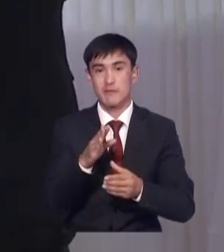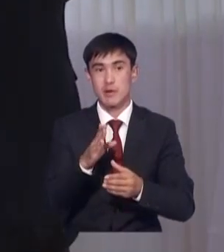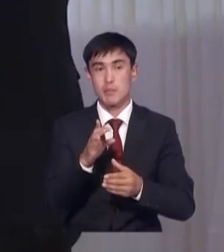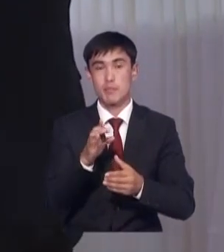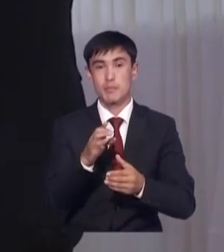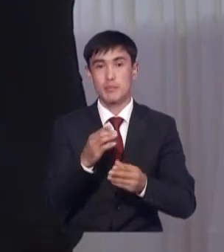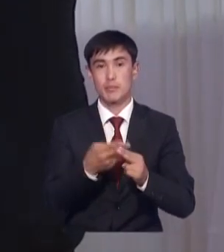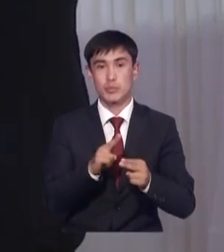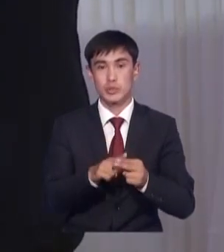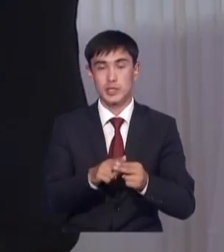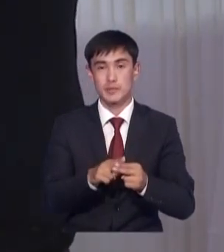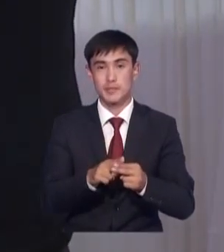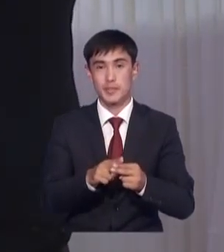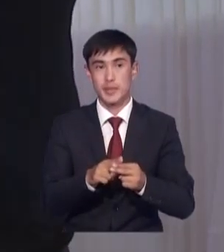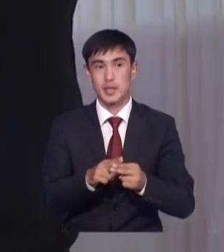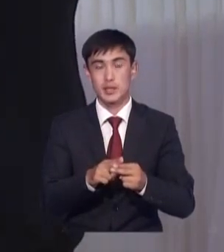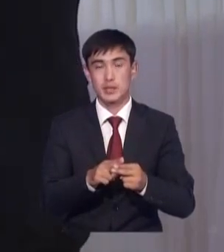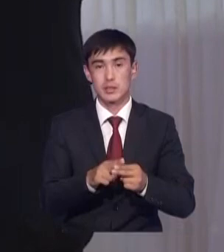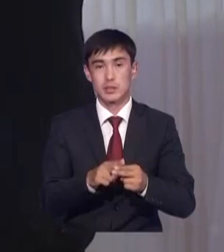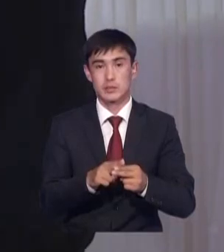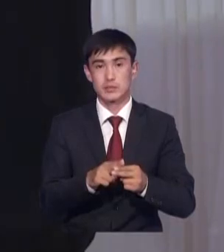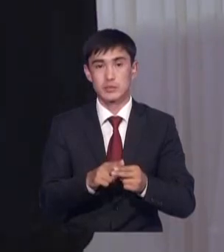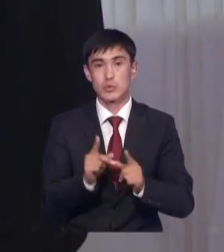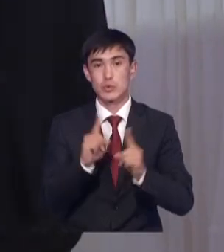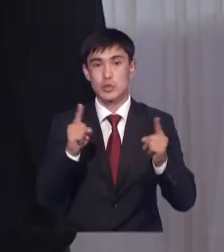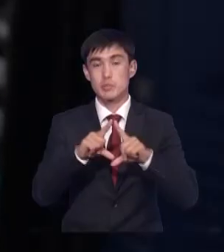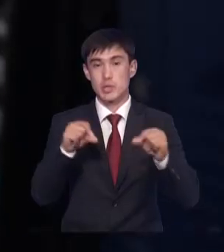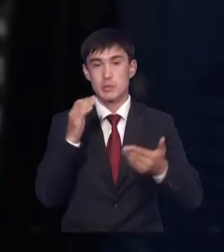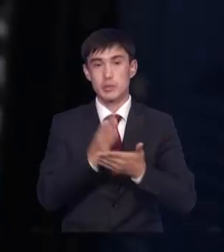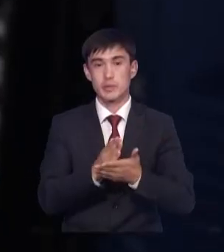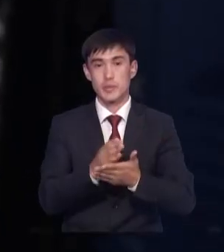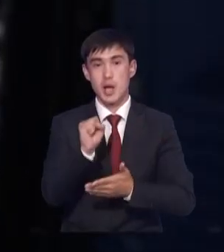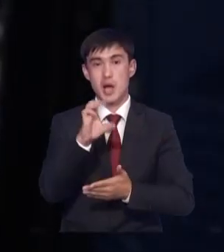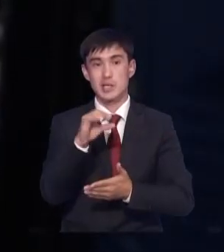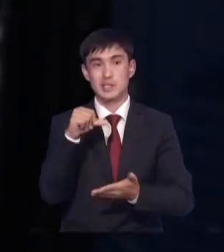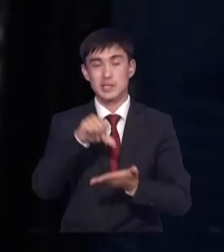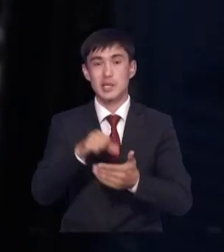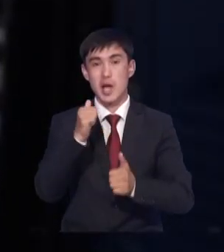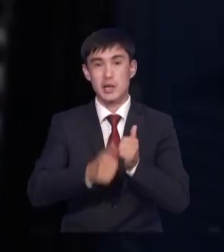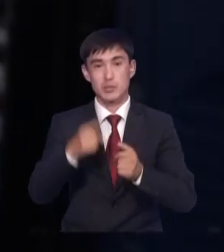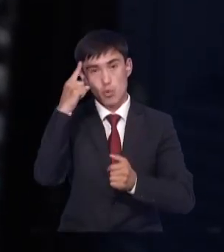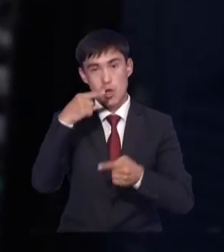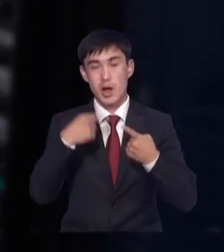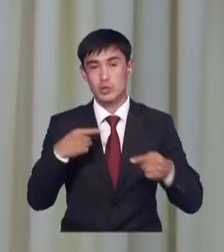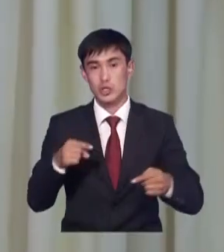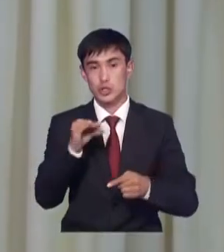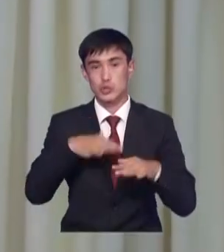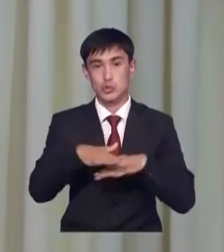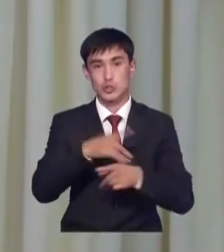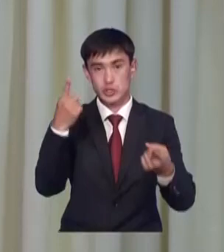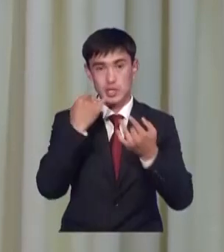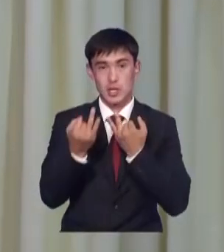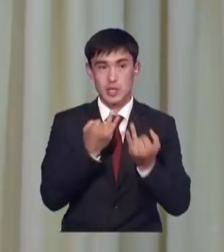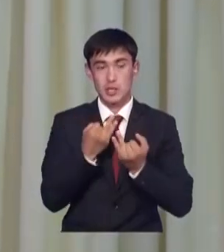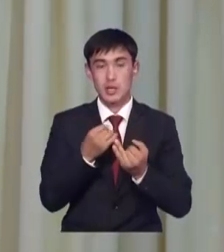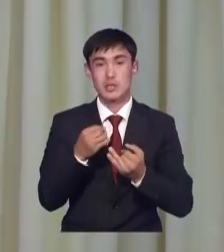елінен жаңағы Электрисити де Франс деген үлкен мекеме. АЕС-ке қатысты әркімнің ойы әртүрлі. Жетісулықтар жария талқылауда